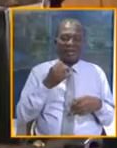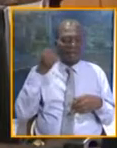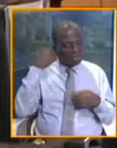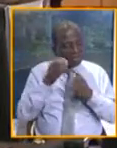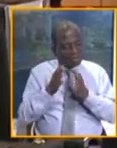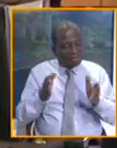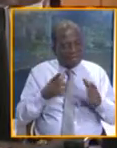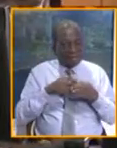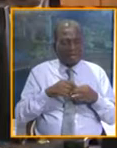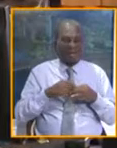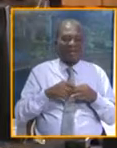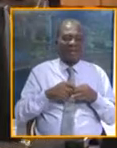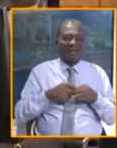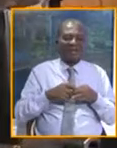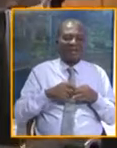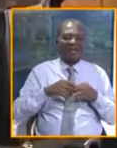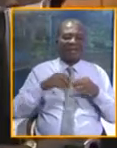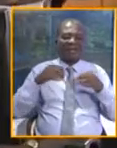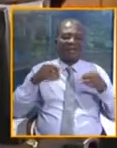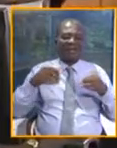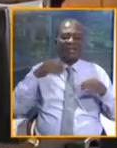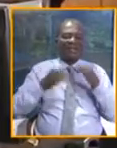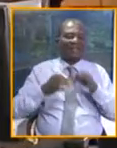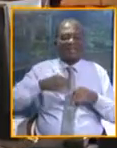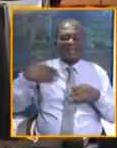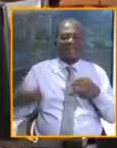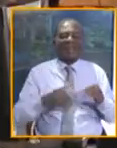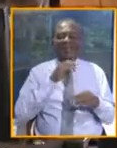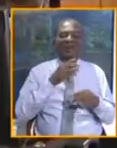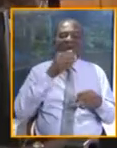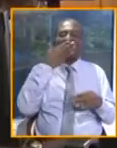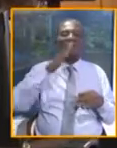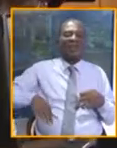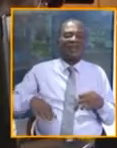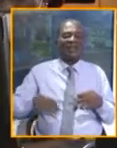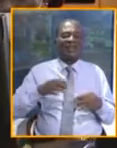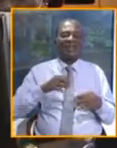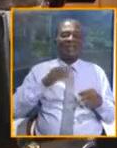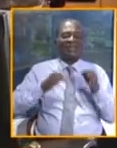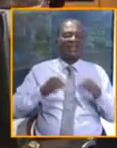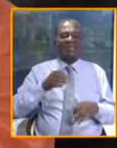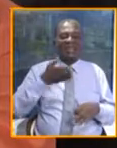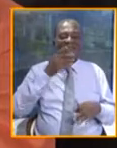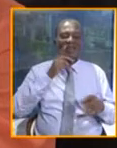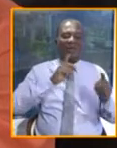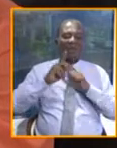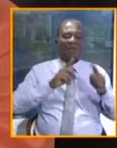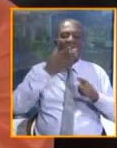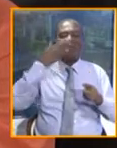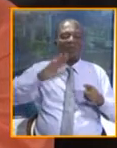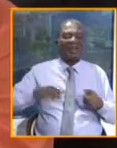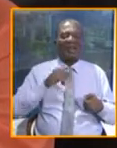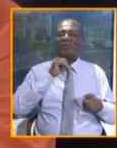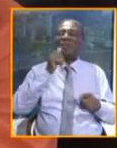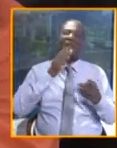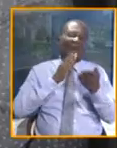Alors si elle reçoit mal, si elle accueille mal, si elle parle, elle répond mal, ce n'est pas bien pour l'employeur. Afin de mettre un terme